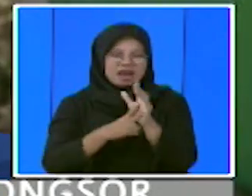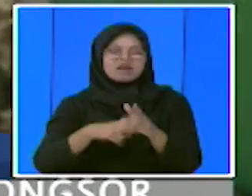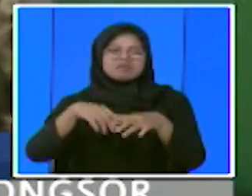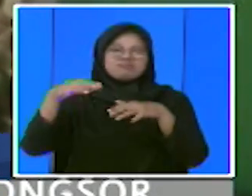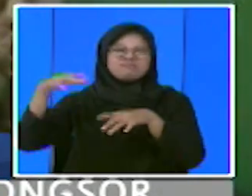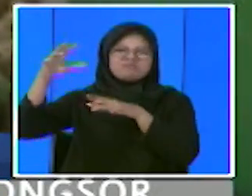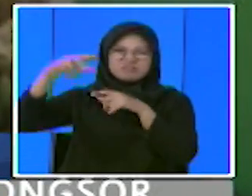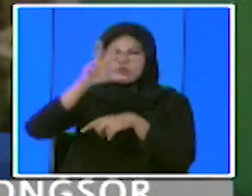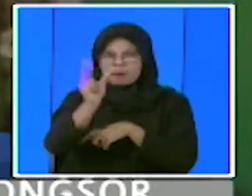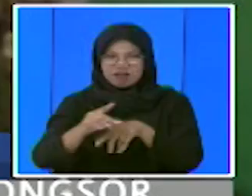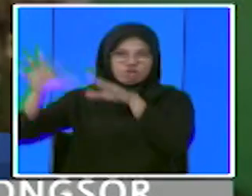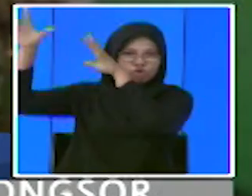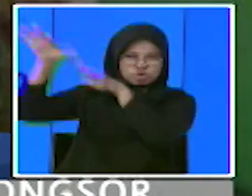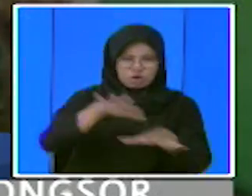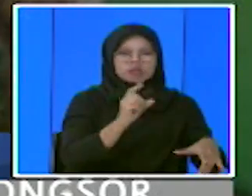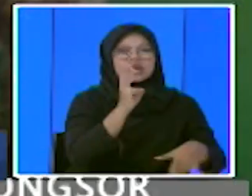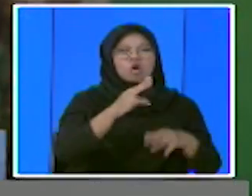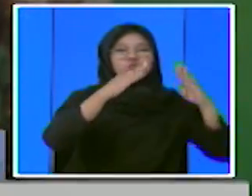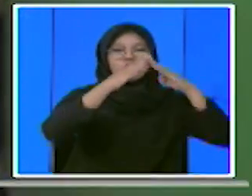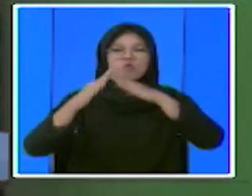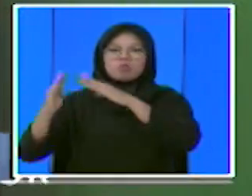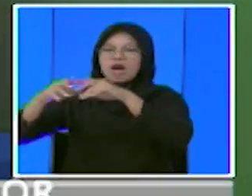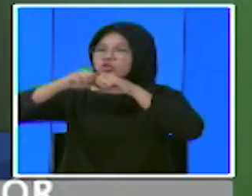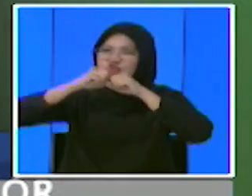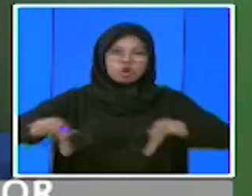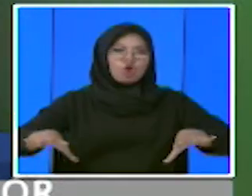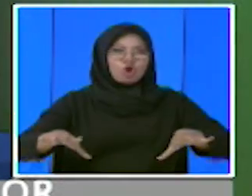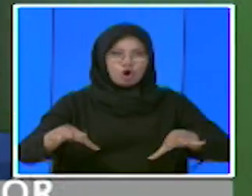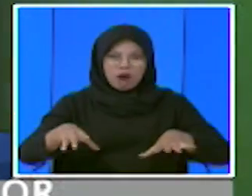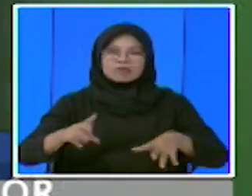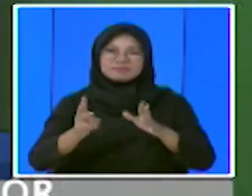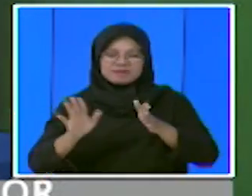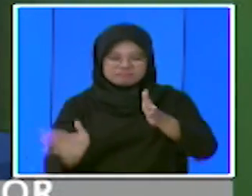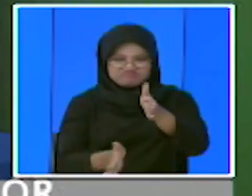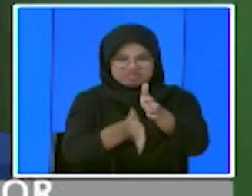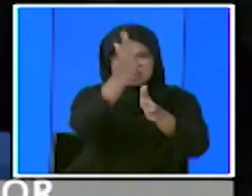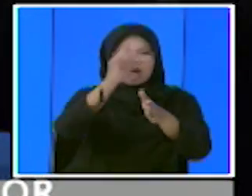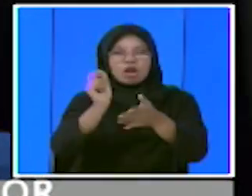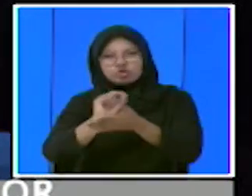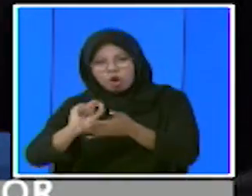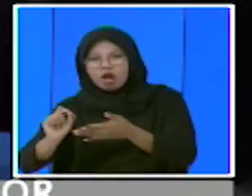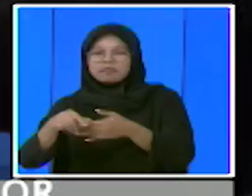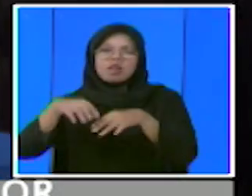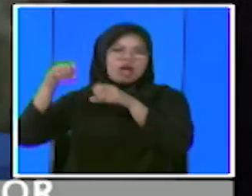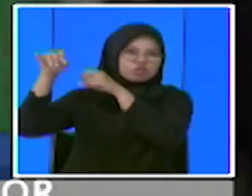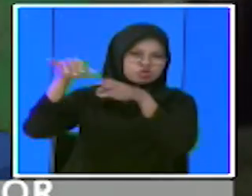longsor. Akibatnya 3 rumah warga hancur tertimbun material longsor yang masuk ke dalam rumah.